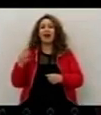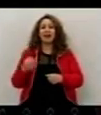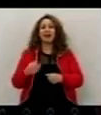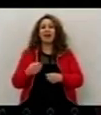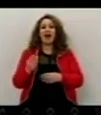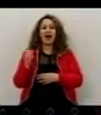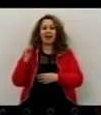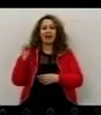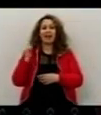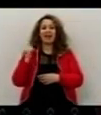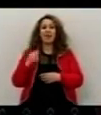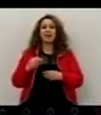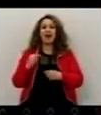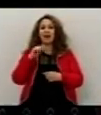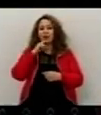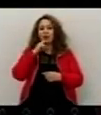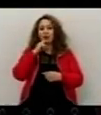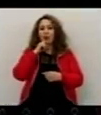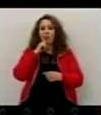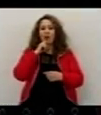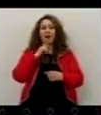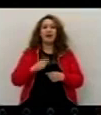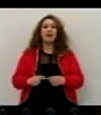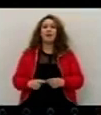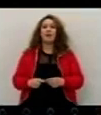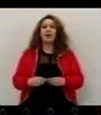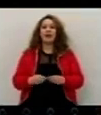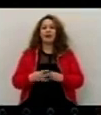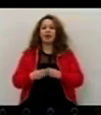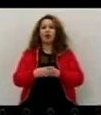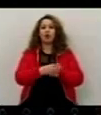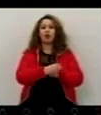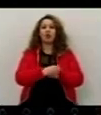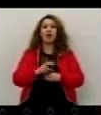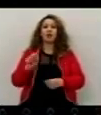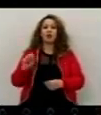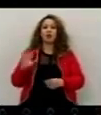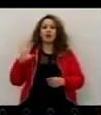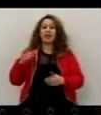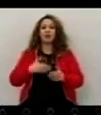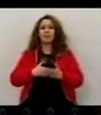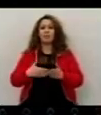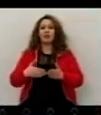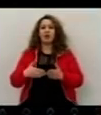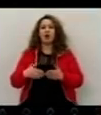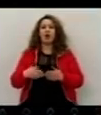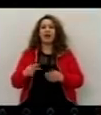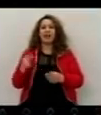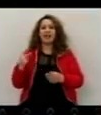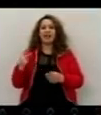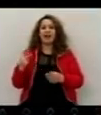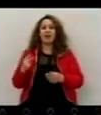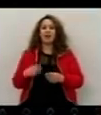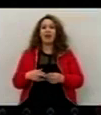والخضروات بمساحة مسقية تبلغ حوالي 60 ألف قطار بإنتاج يقدر ب 35 مليون قنطار. أما بالنسبة